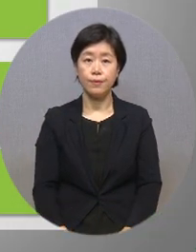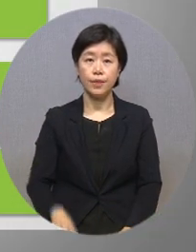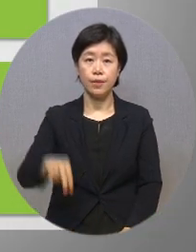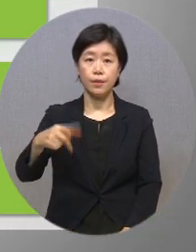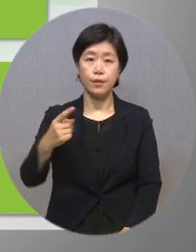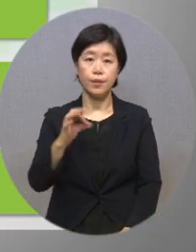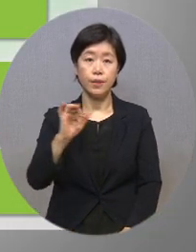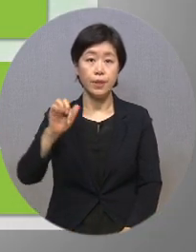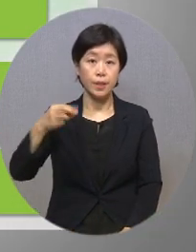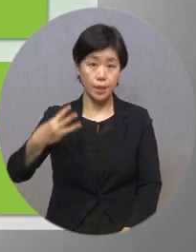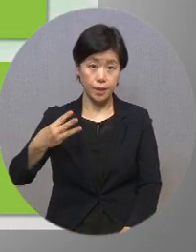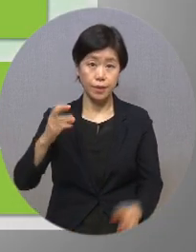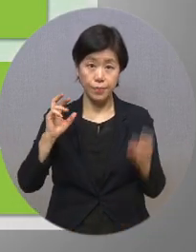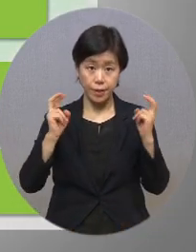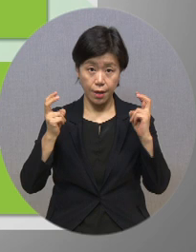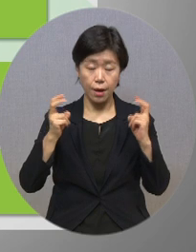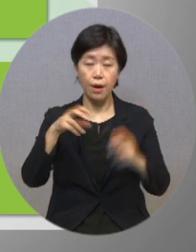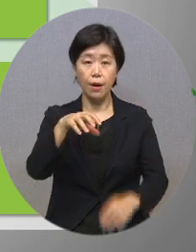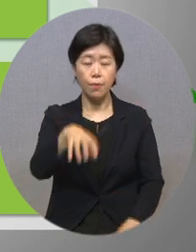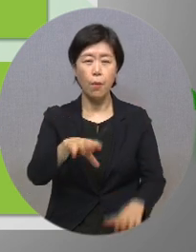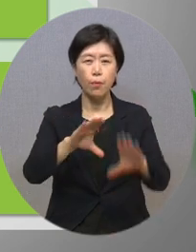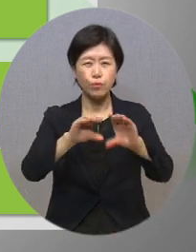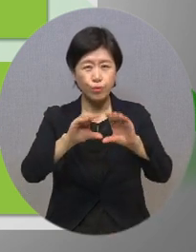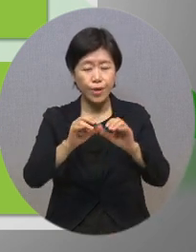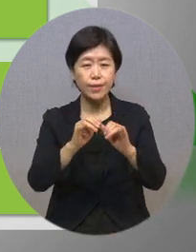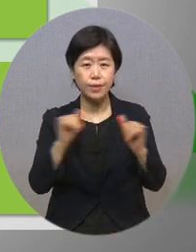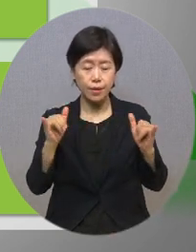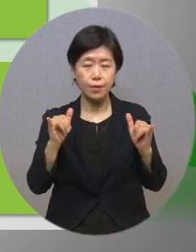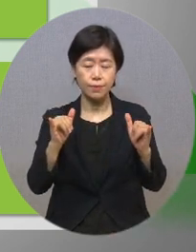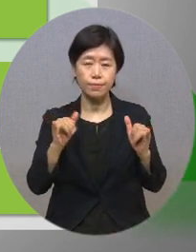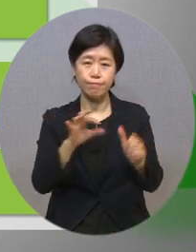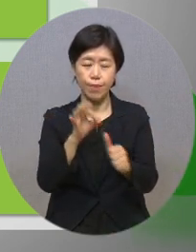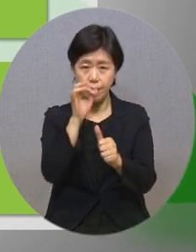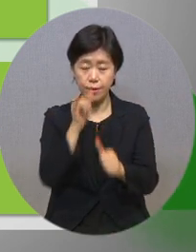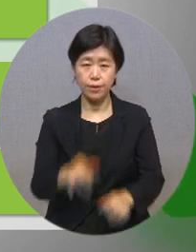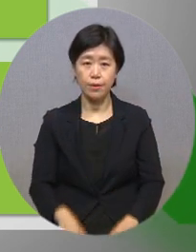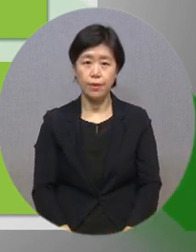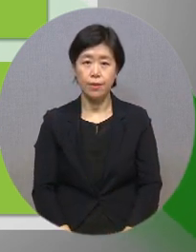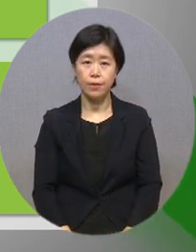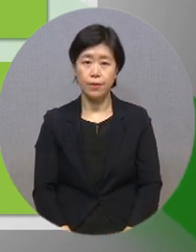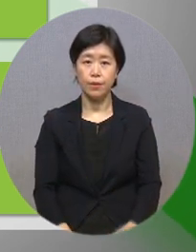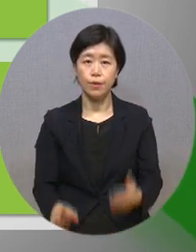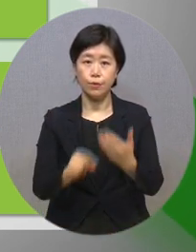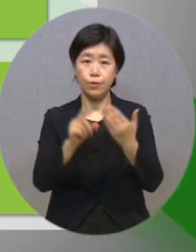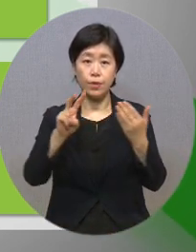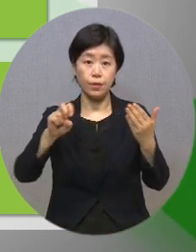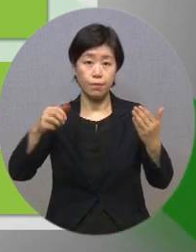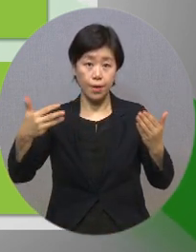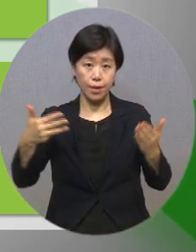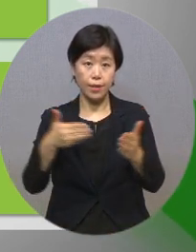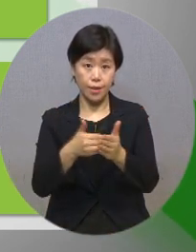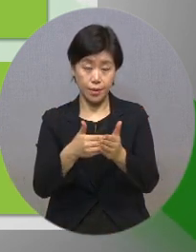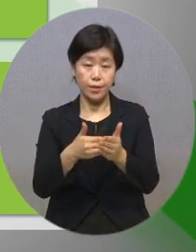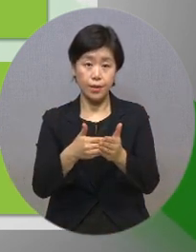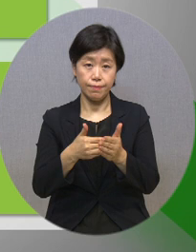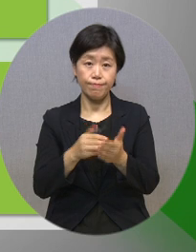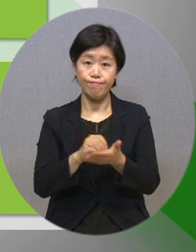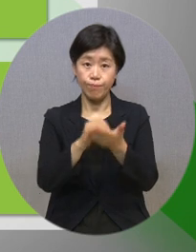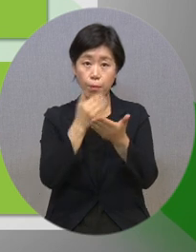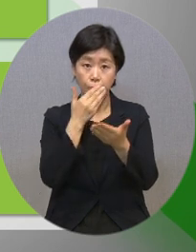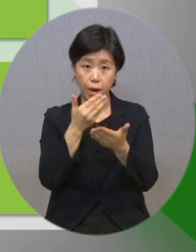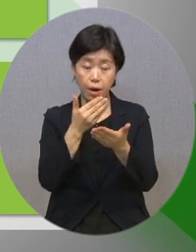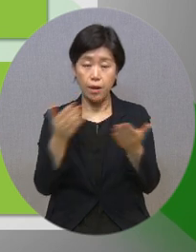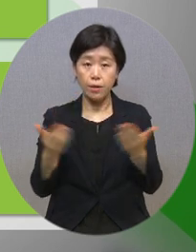주식회사 승일에서 안마사를 모집합니다. 접수 마감일은 9월 28일까지며 근무지는